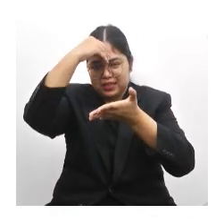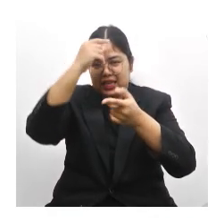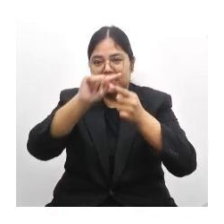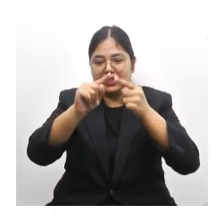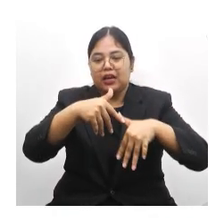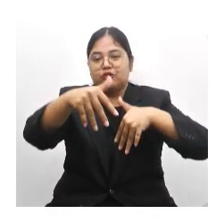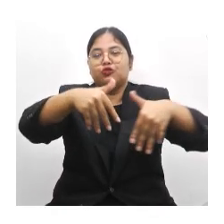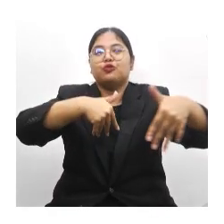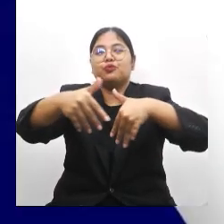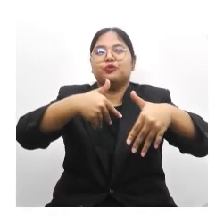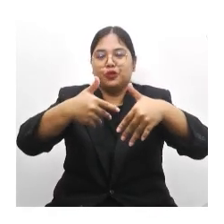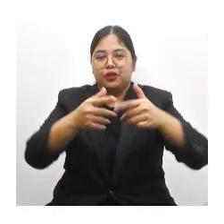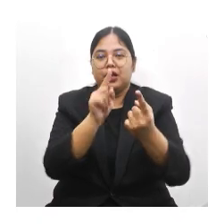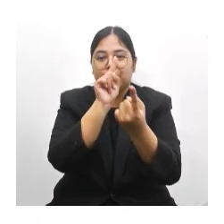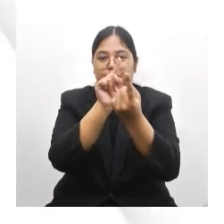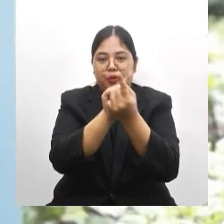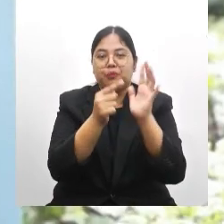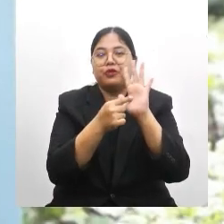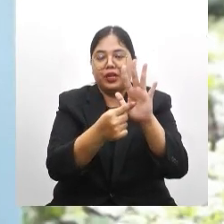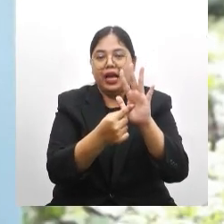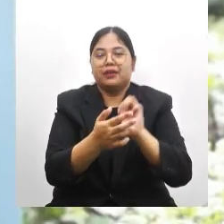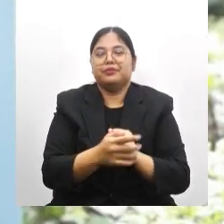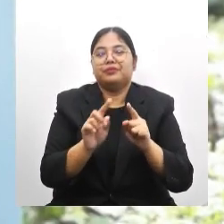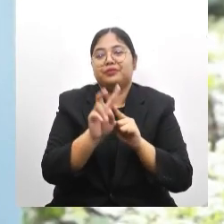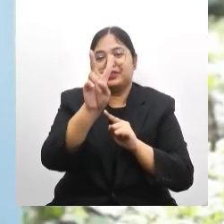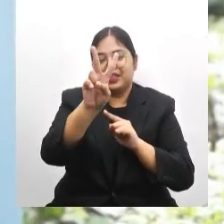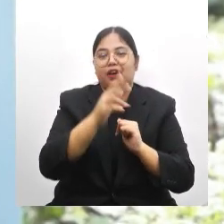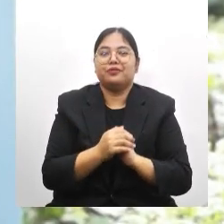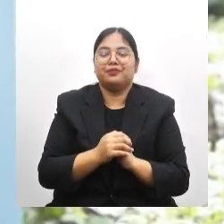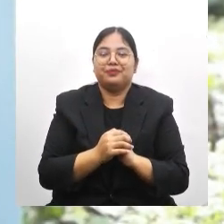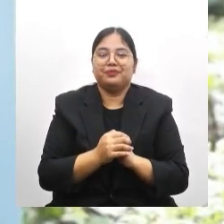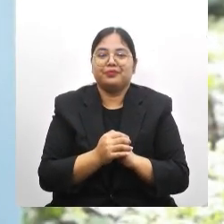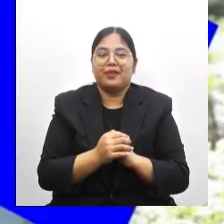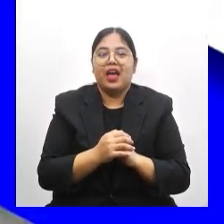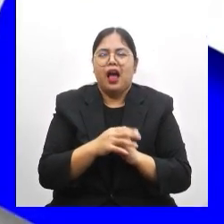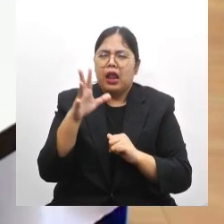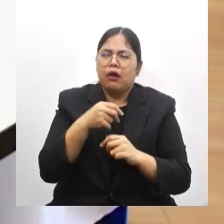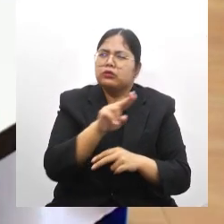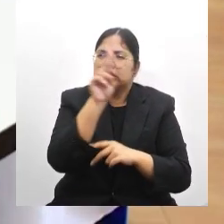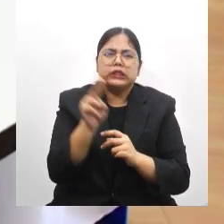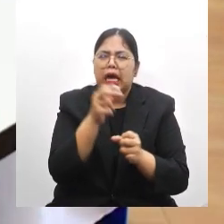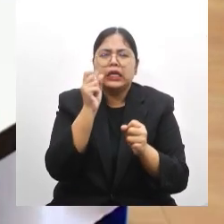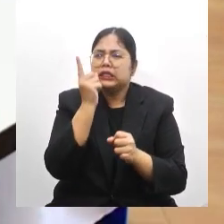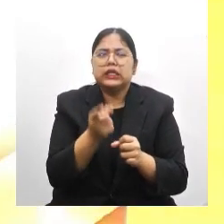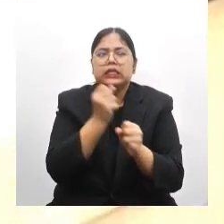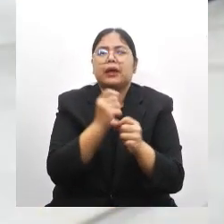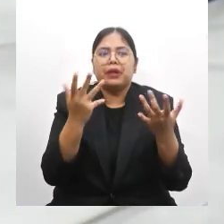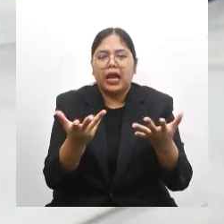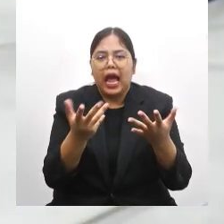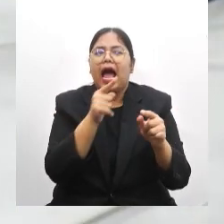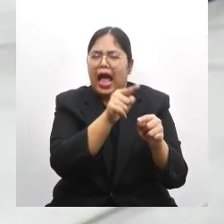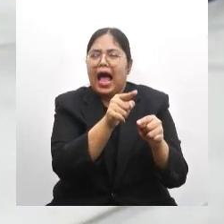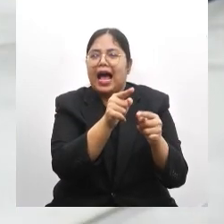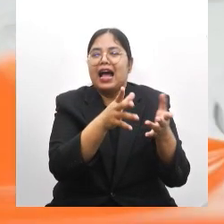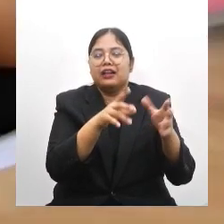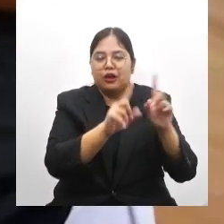ชนซึ่งจะเห็นดังตัวอย่างต่อไปนี้2 implement คือการนำไปใช้เมื่อเราได้นวัตกรรมเราต้องน